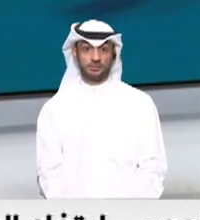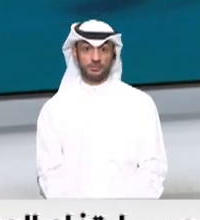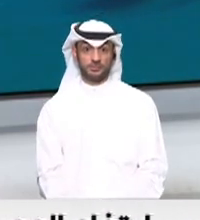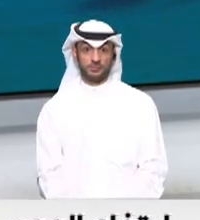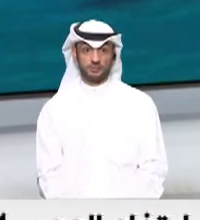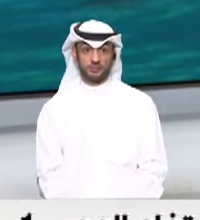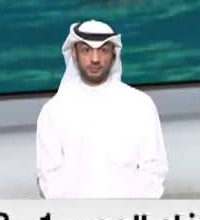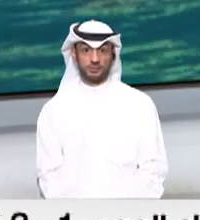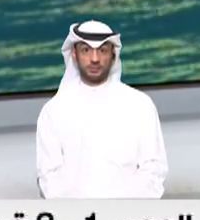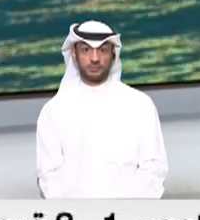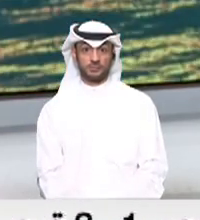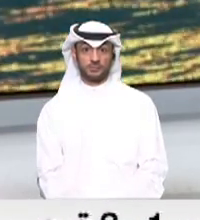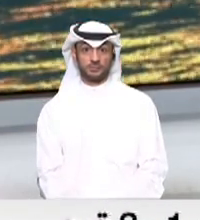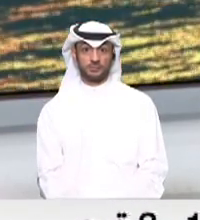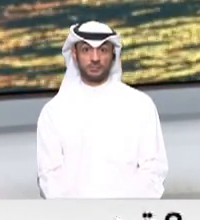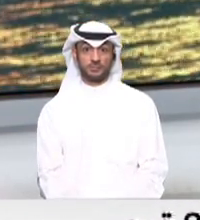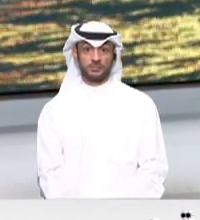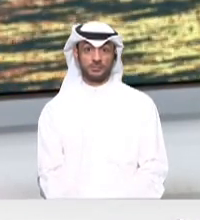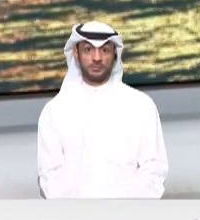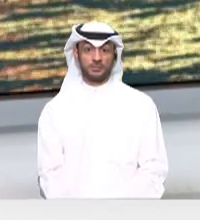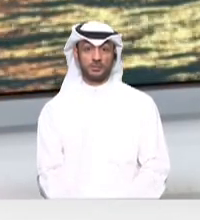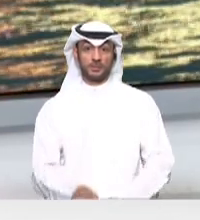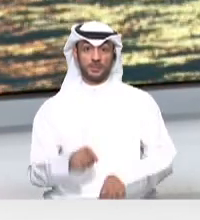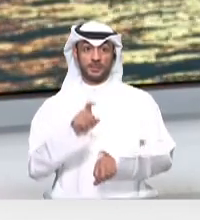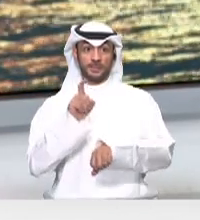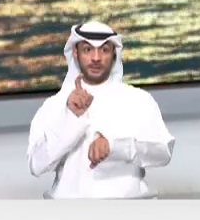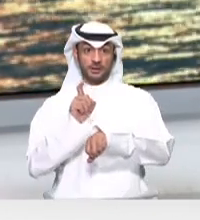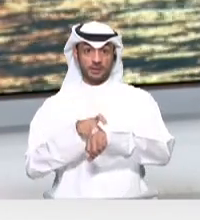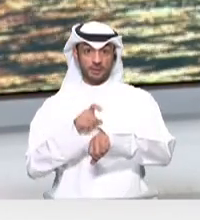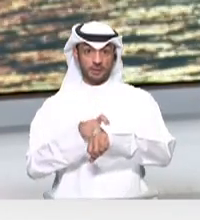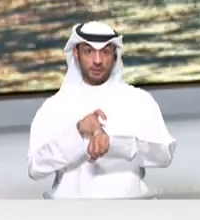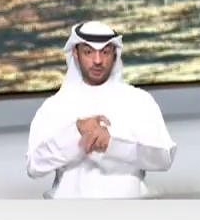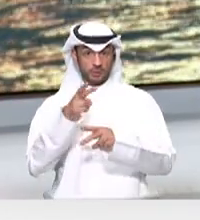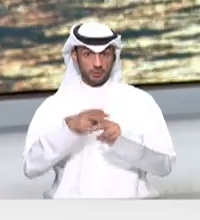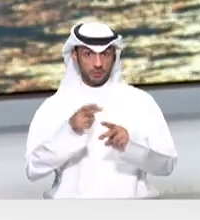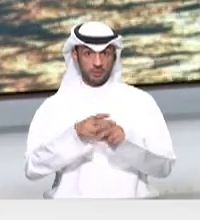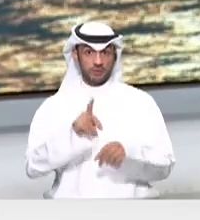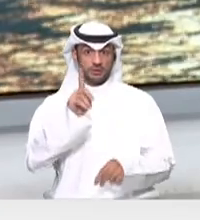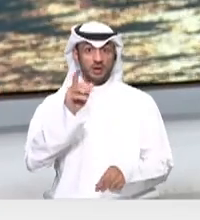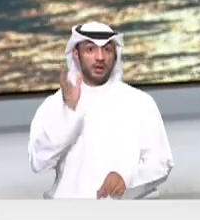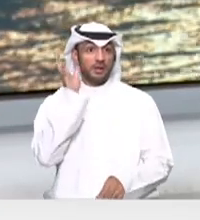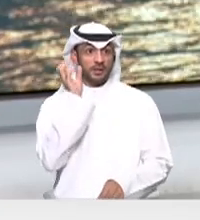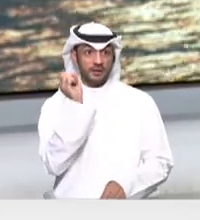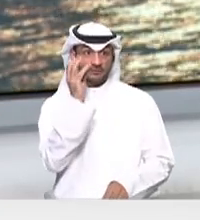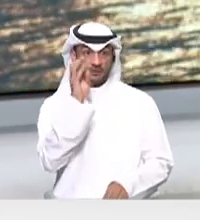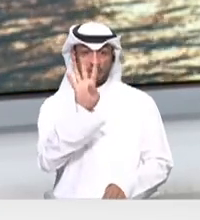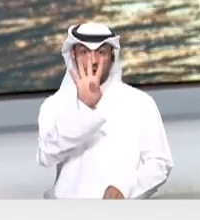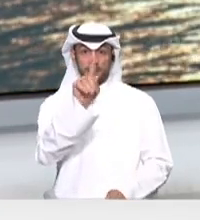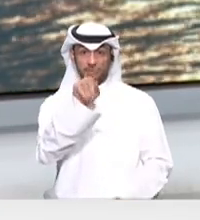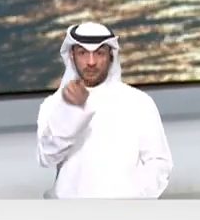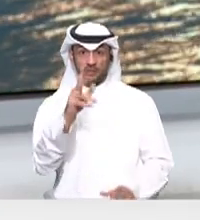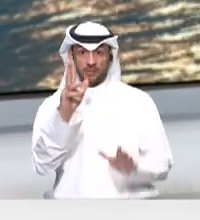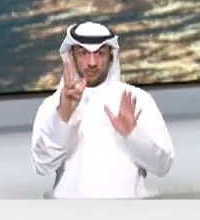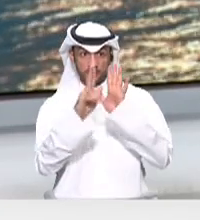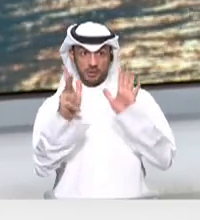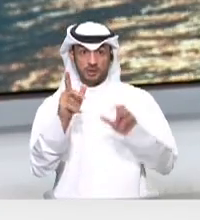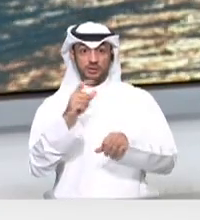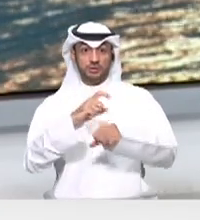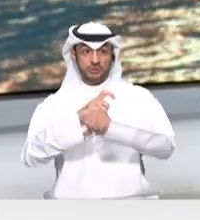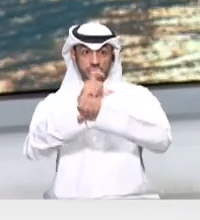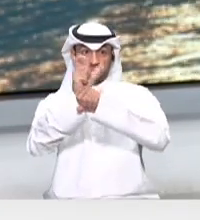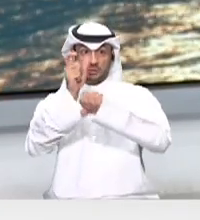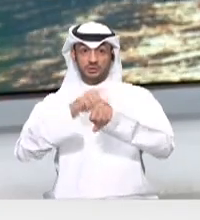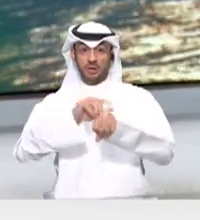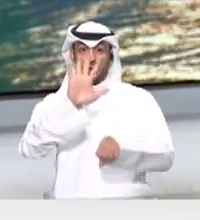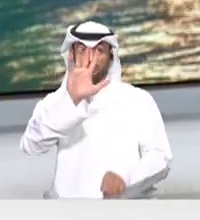99 و29 دقيقه مساء المواقيت باذن الله اذان الفير الساعه 41 دقيقه والشروق الساعه